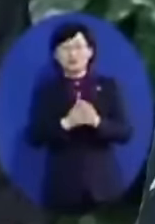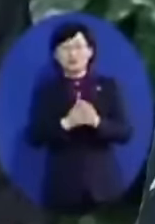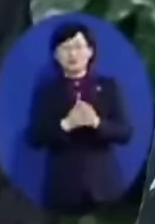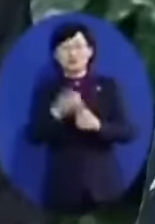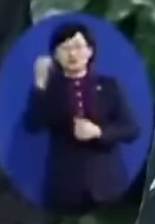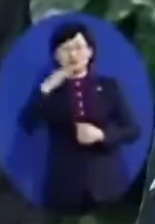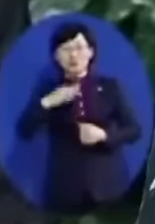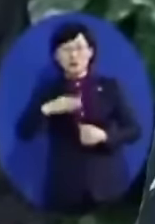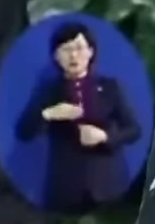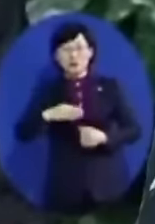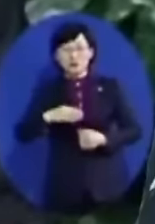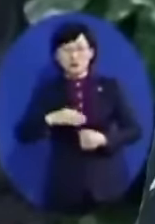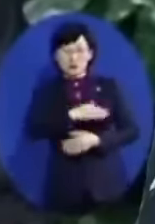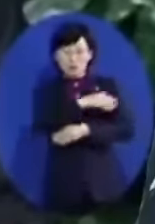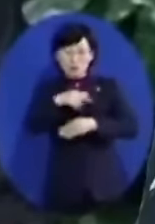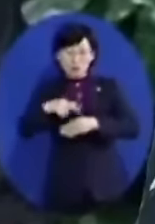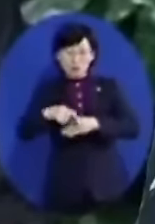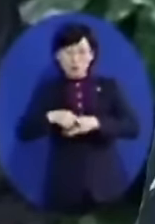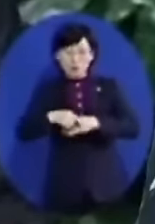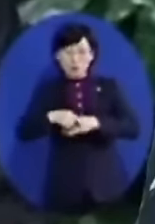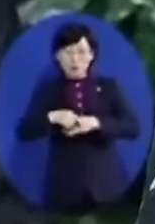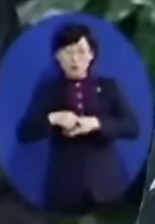오양육부가